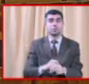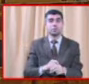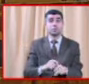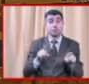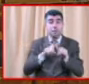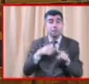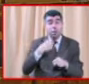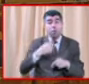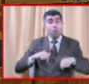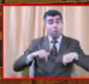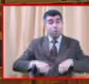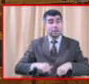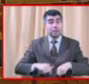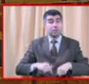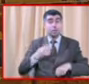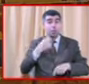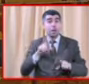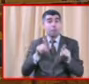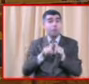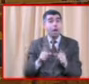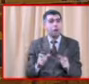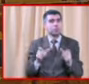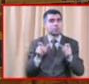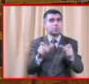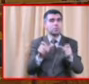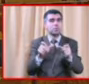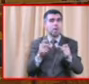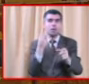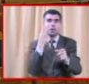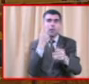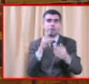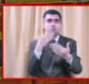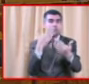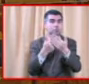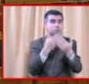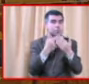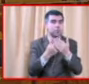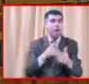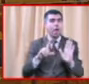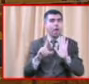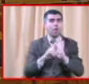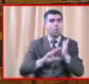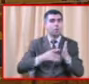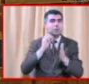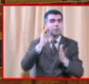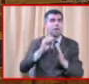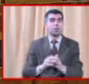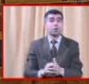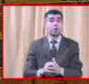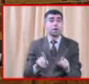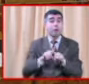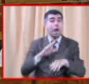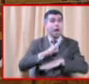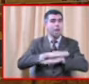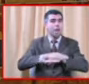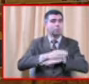الوزير، الإشهار يجب أن يكون مؤطراً حتى لا يخرج عن مقومات وعادات المجتمع المغربي. حرية